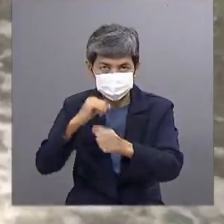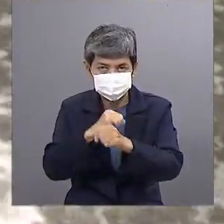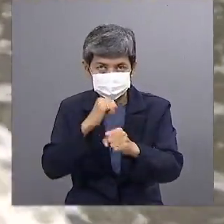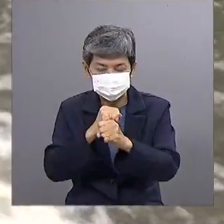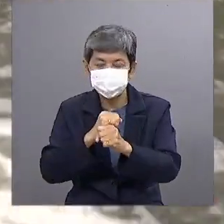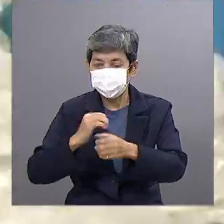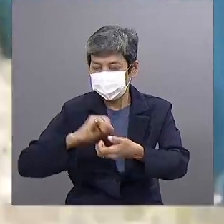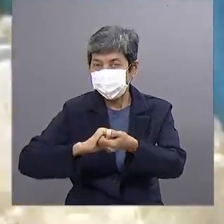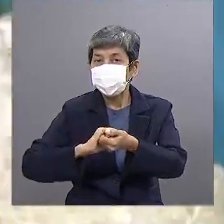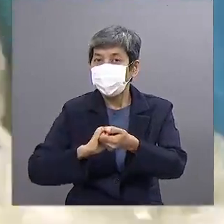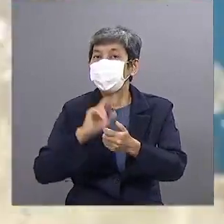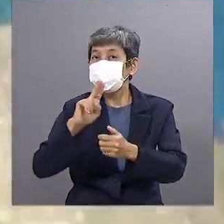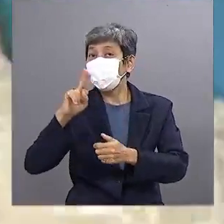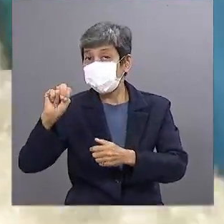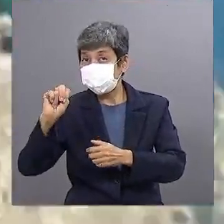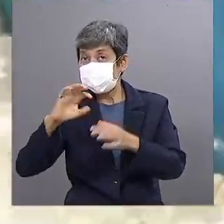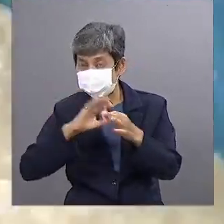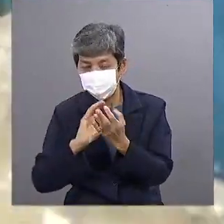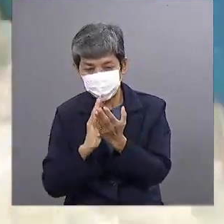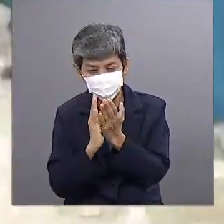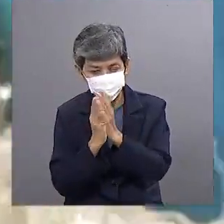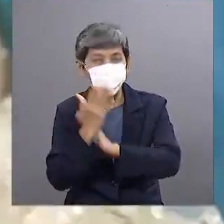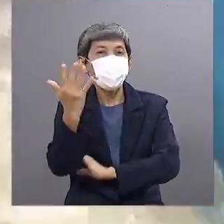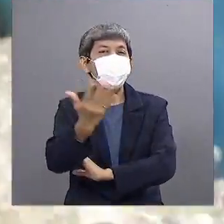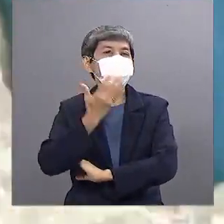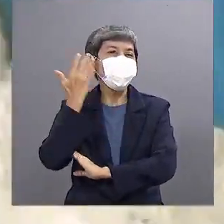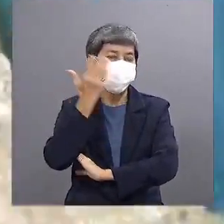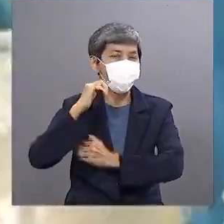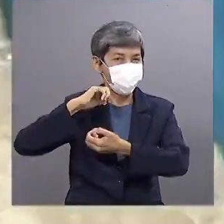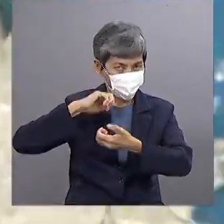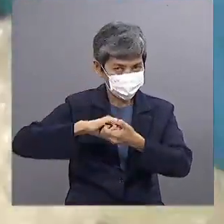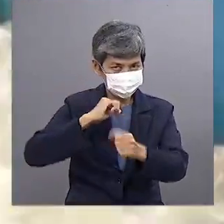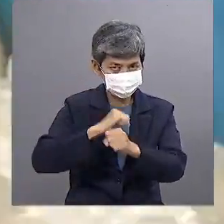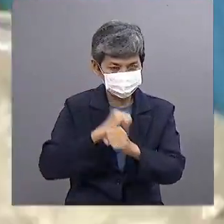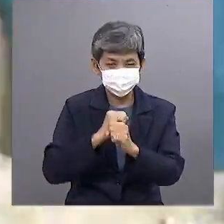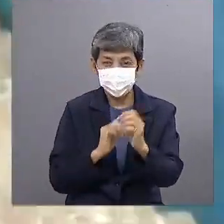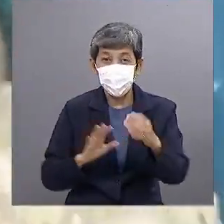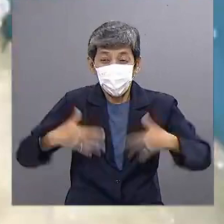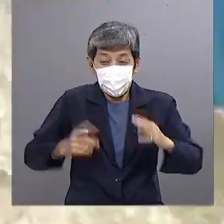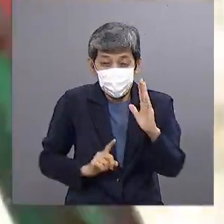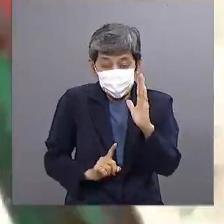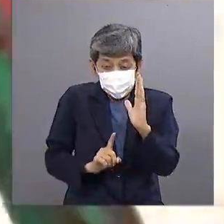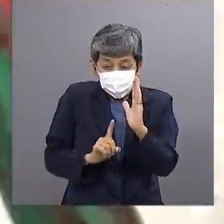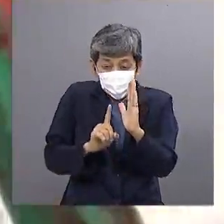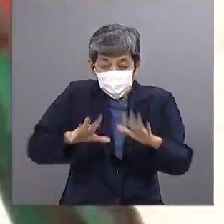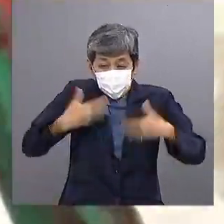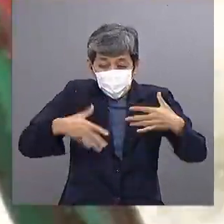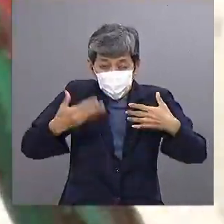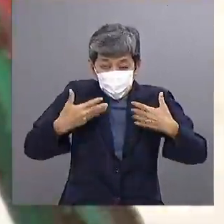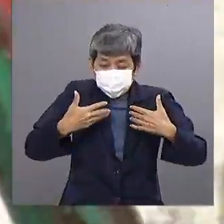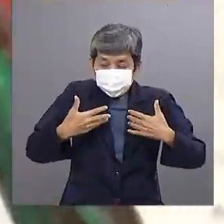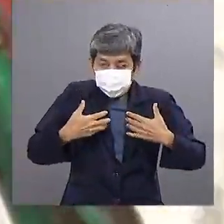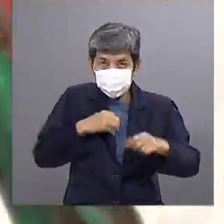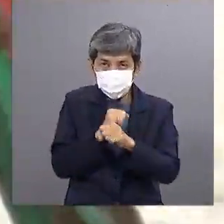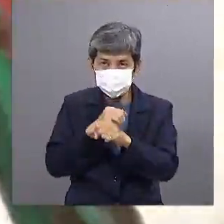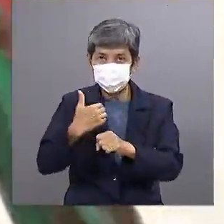ประชาชาติว่าด้วยการเปลี่ยนแปลงสภาพภูมิอากาศที่จะไม่ทำให้อุณหภูมิของโลกสูงเกิน2องศาและเป็นการล